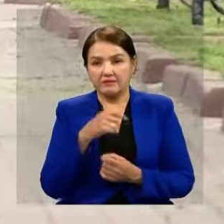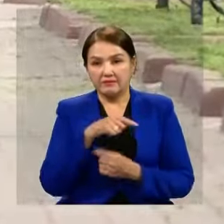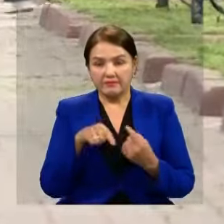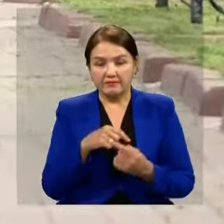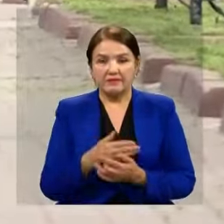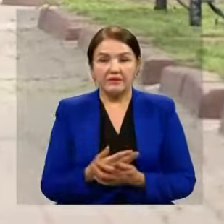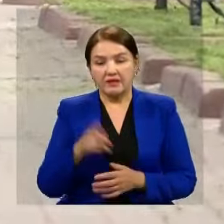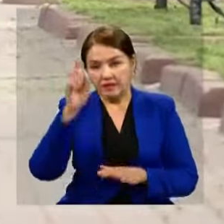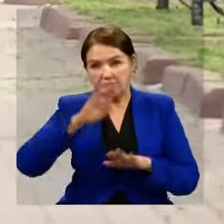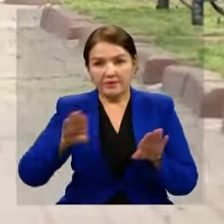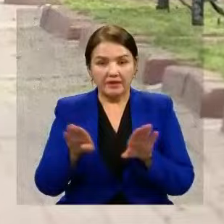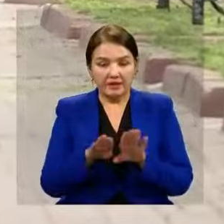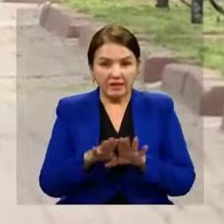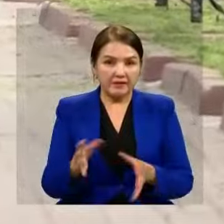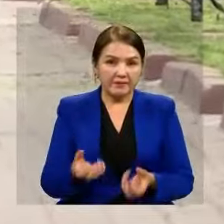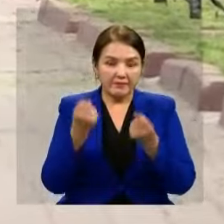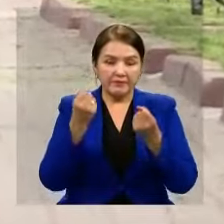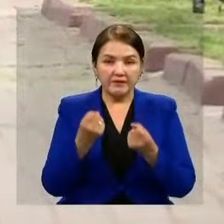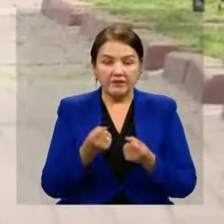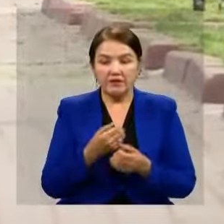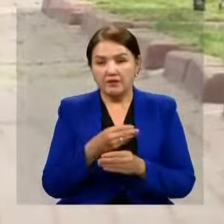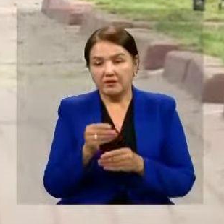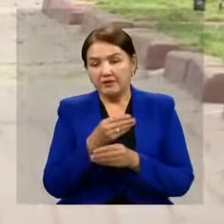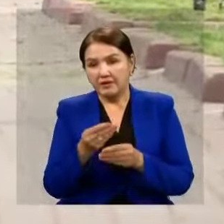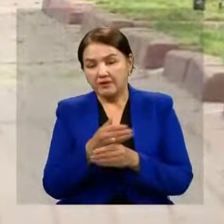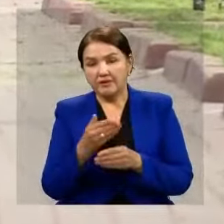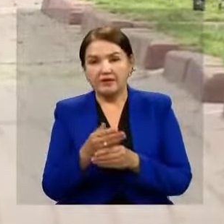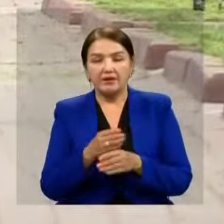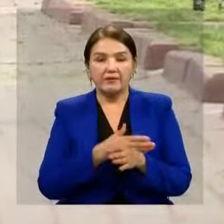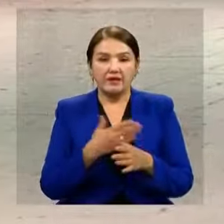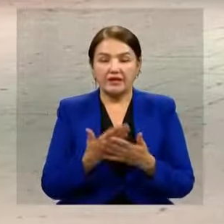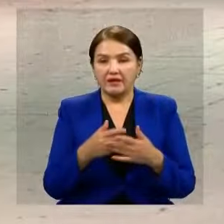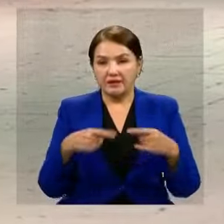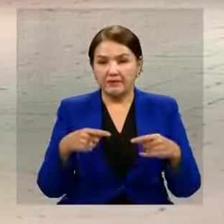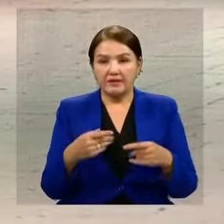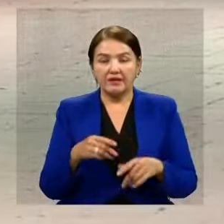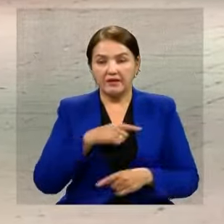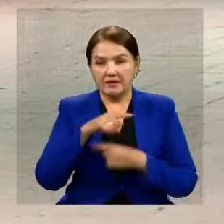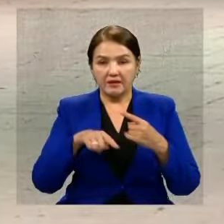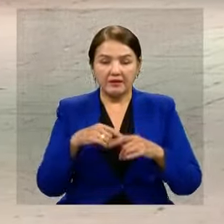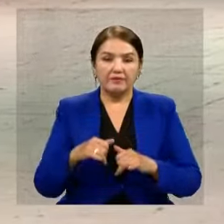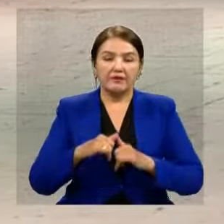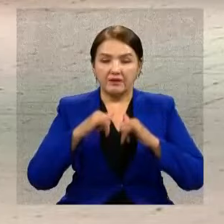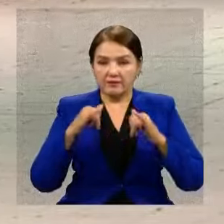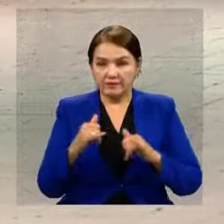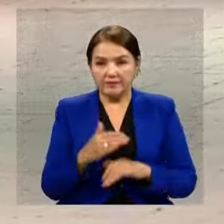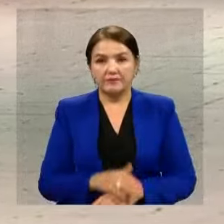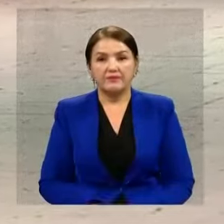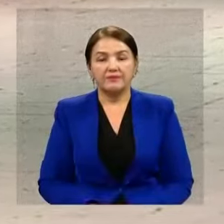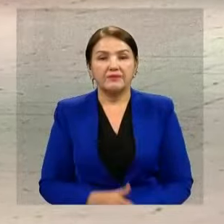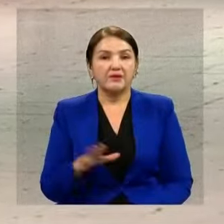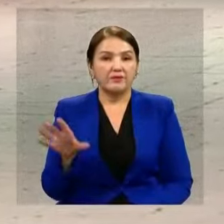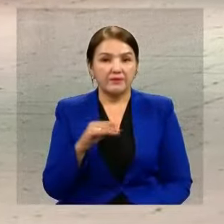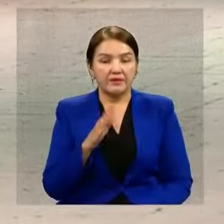бизнес. Государство также оказывает поддержку в виде субсидирования, выделения различных грантов для развития бизнеса и привлечения инвесторов.